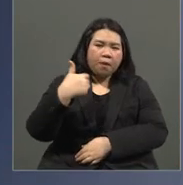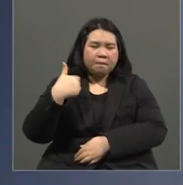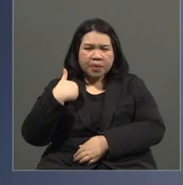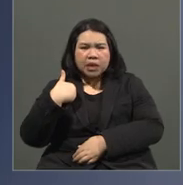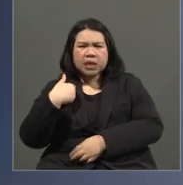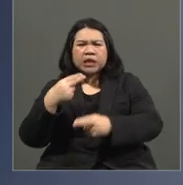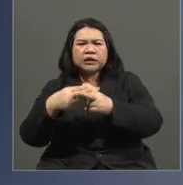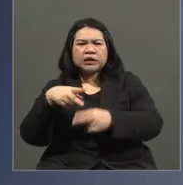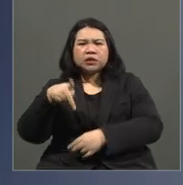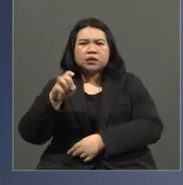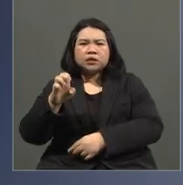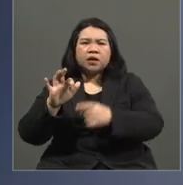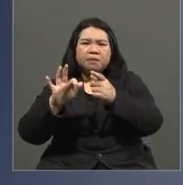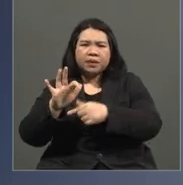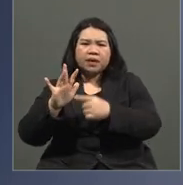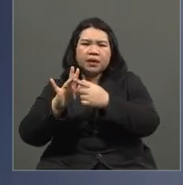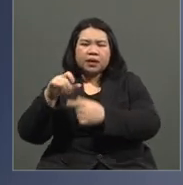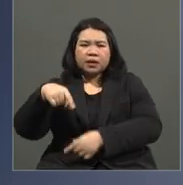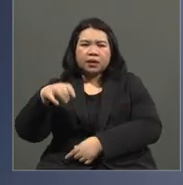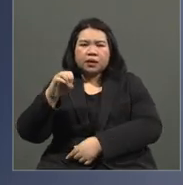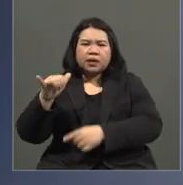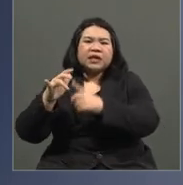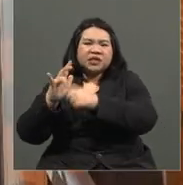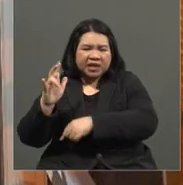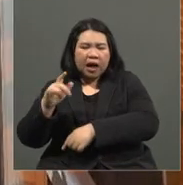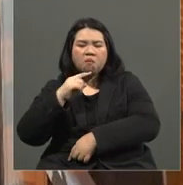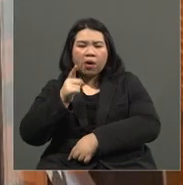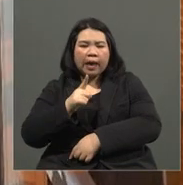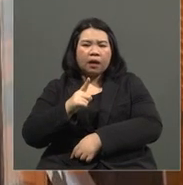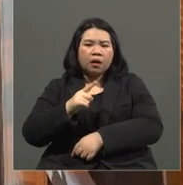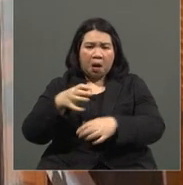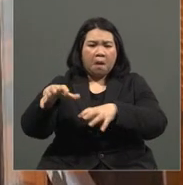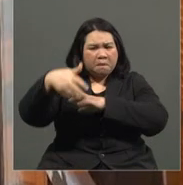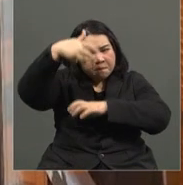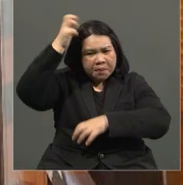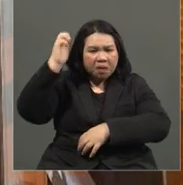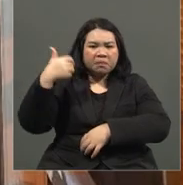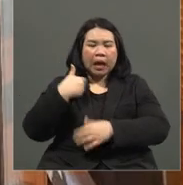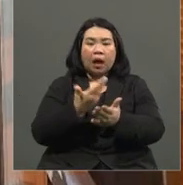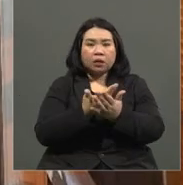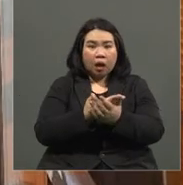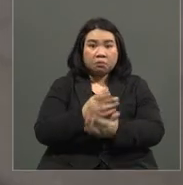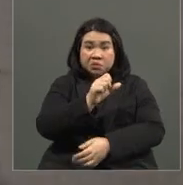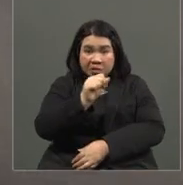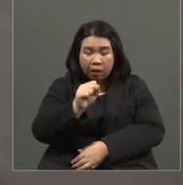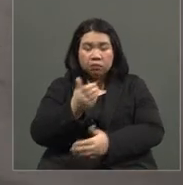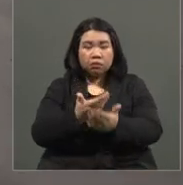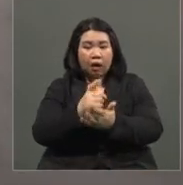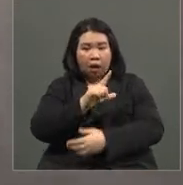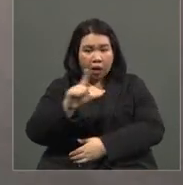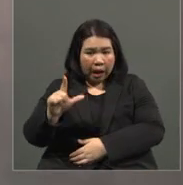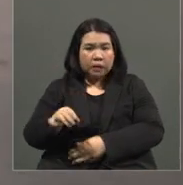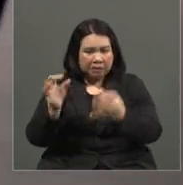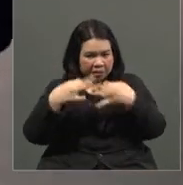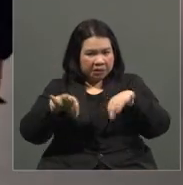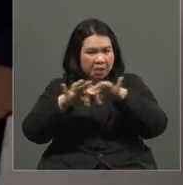ับสัตว์มงคลอะไรอย่างเงี้ยนะอ่าเนี่ยเา้าขายวัตถุมงคลพวกเคุณผู้ชมเป็นแสนเป็นล้านนะเออแล้วเขาบอกว่าเนี่ยผมต้องสั่งมา